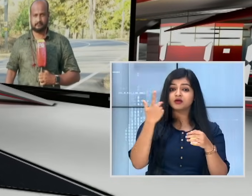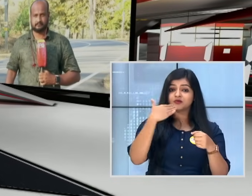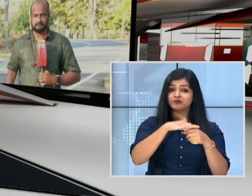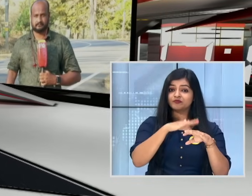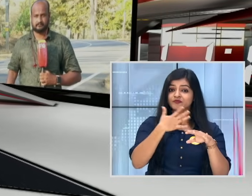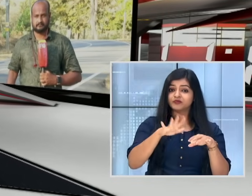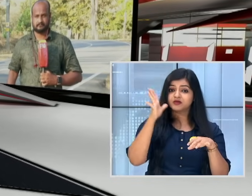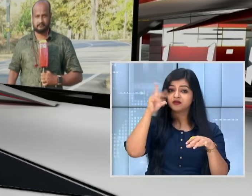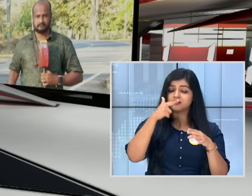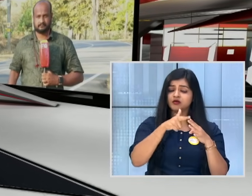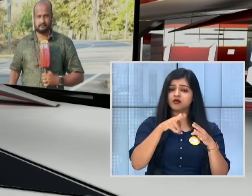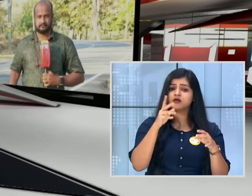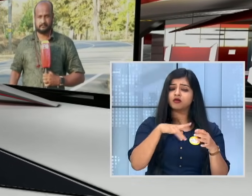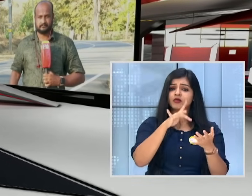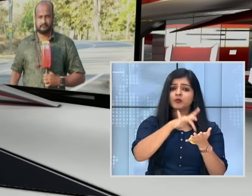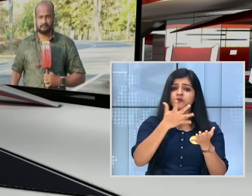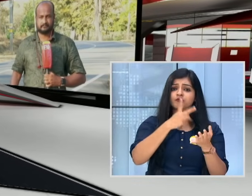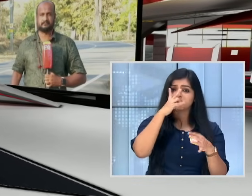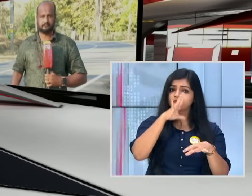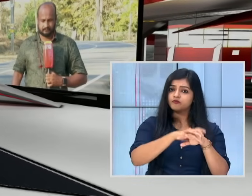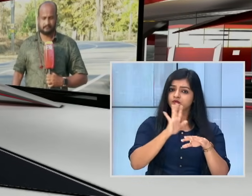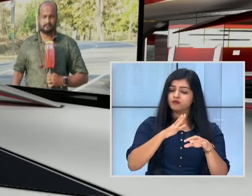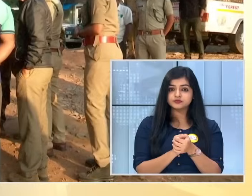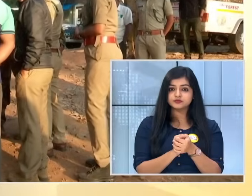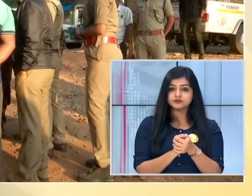ട്രാക്ക് ചെയ്യാൻ ഇവർക്ക് സാധിച്ചിട്ടുണ്ടോ എന്നാണ് ഏറ്റവും പുതിയ അപ്ഡേറ്റ്സ്?